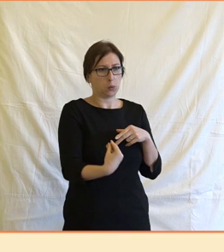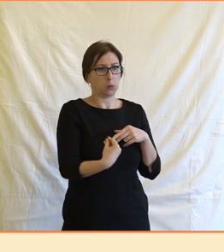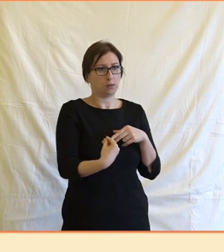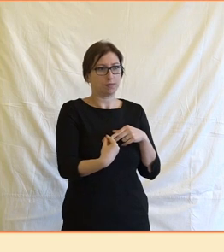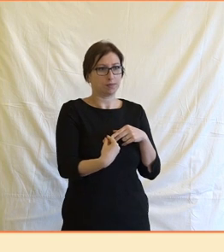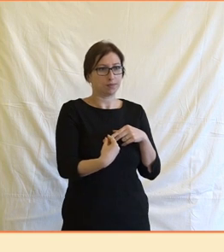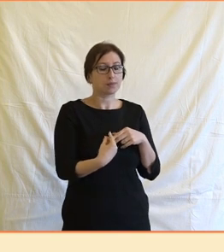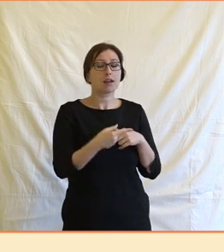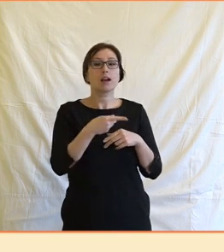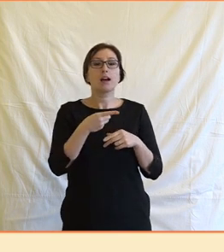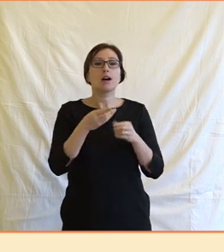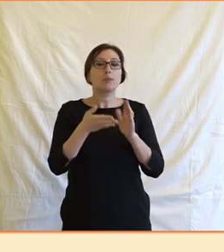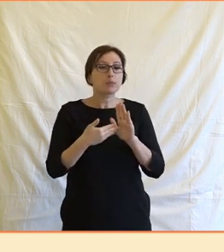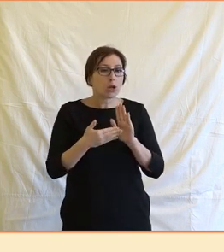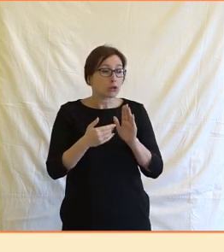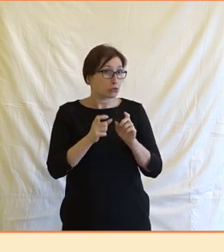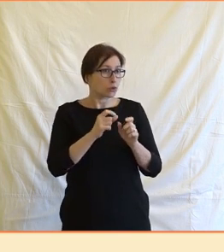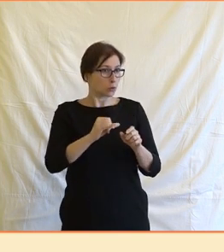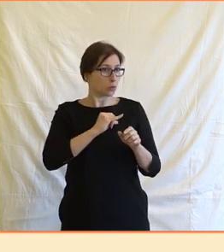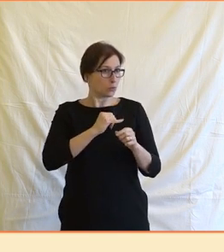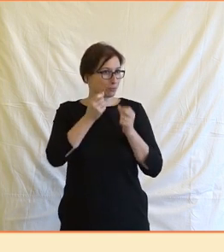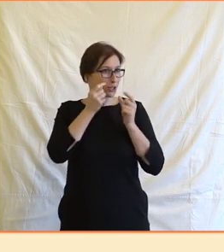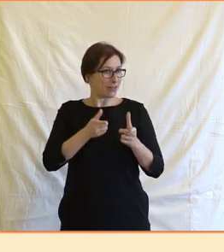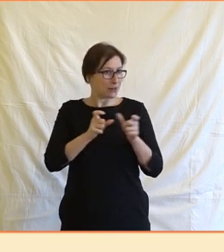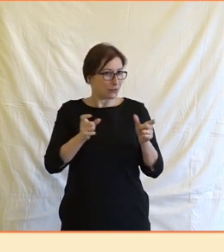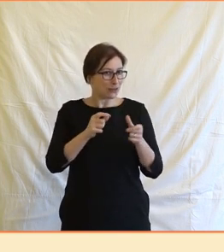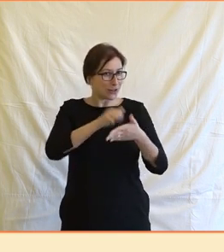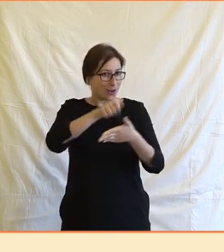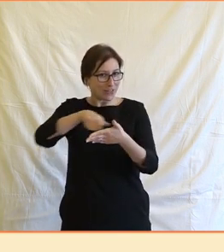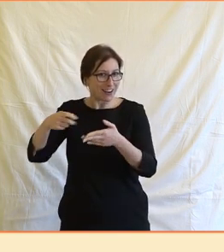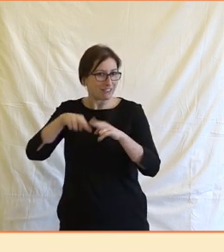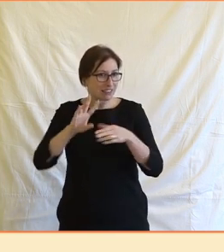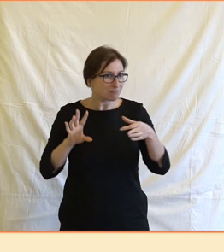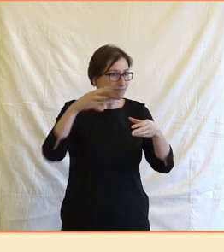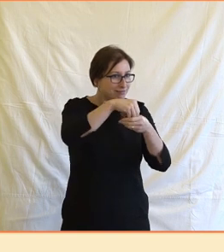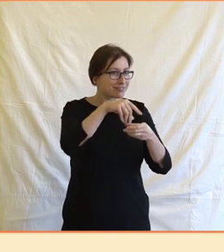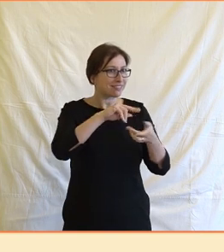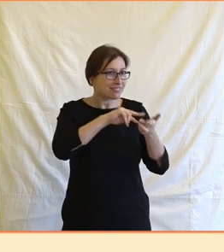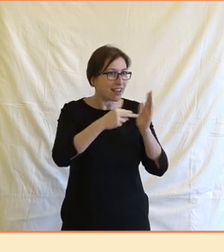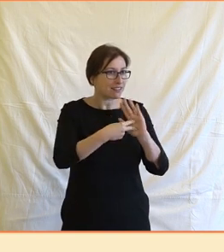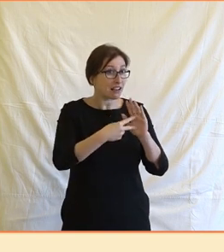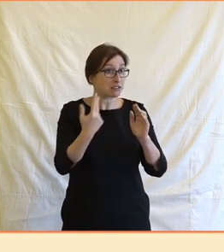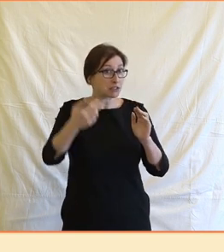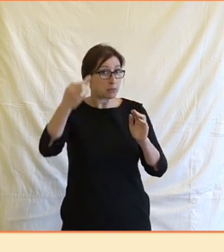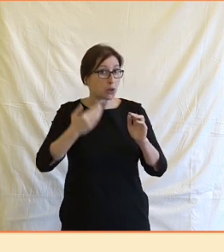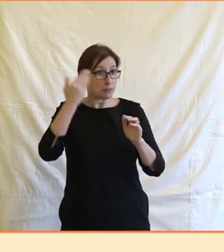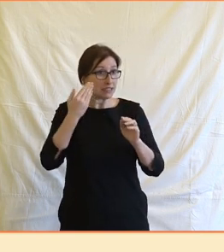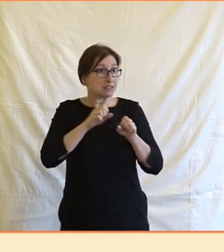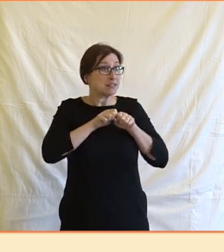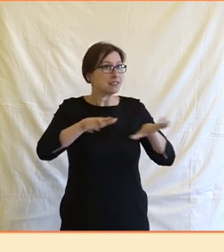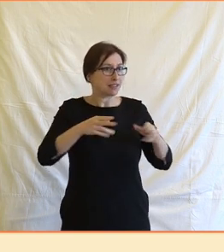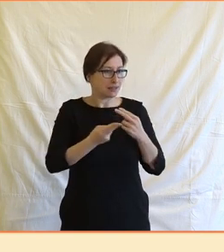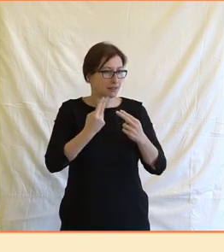stav, což je trošku překvapivé zjištění, kterému se budeme v rámci našeho výzkumu ještě muset